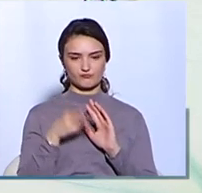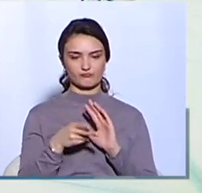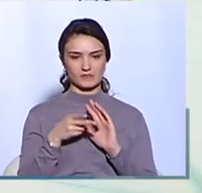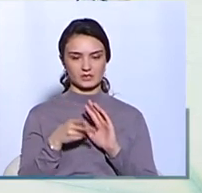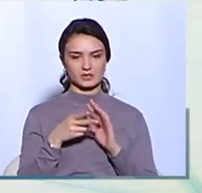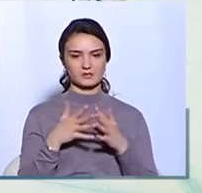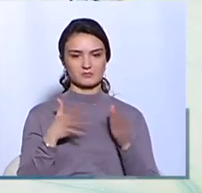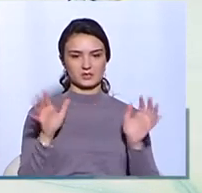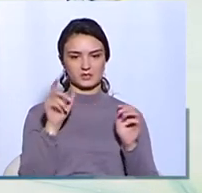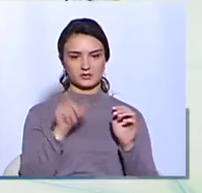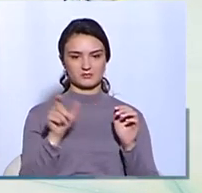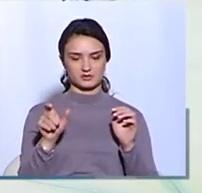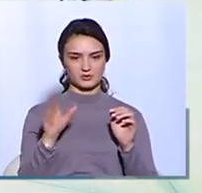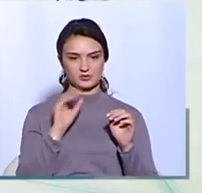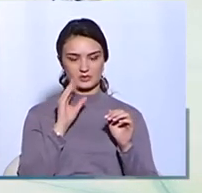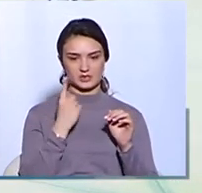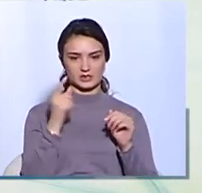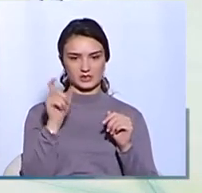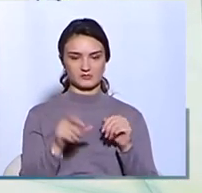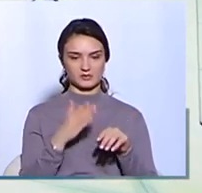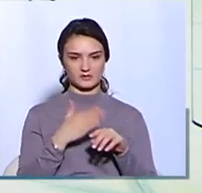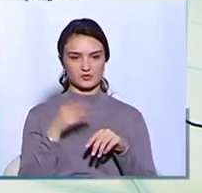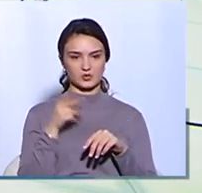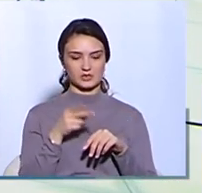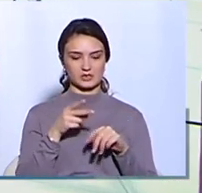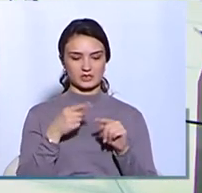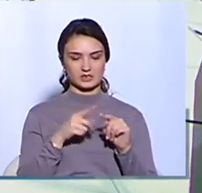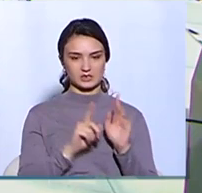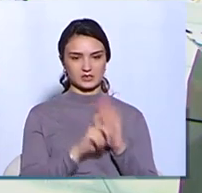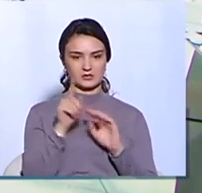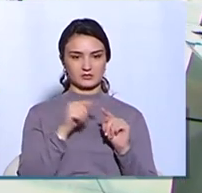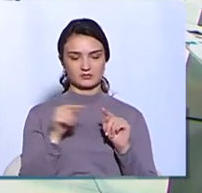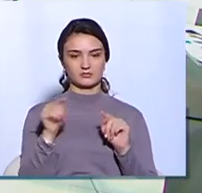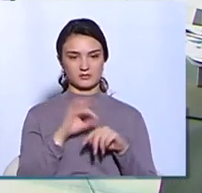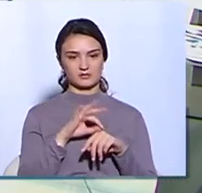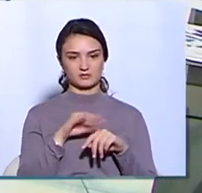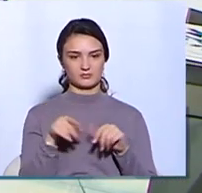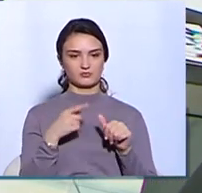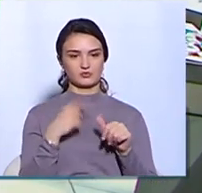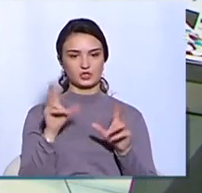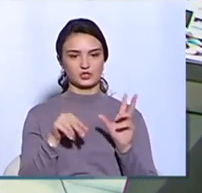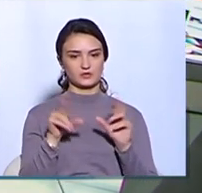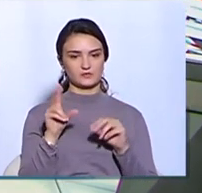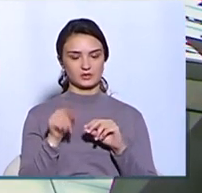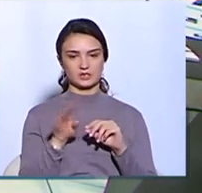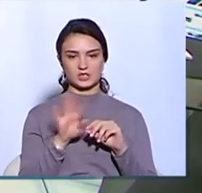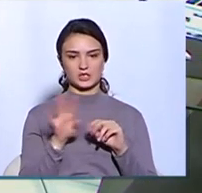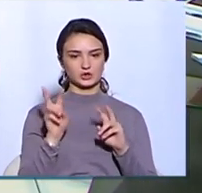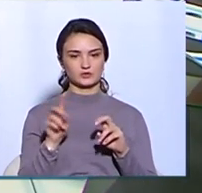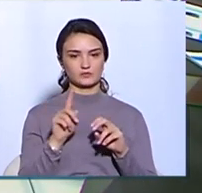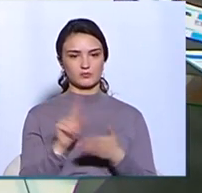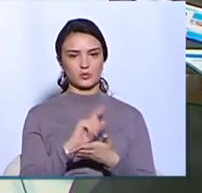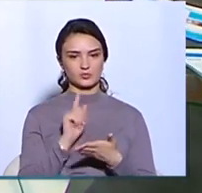მეტ ადამიანს, როდესაც ერთ ადამიანს აქვს 2000-დან ეს დაავადება, ითვლება იშვიათად. ეს არნიშნავს, რომ